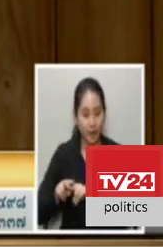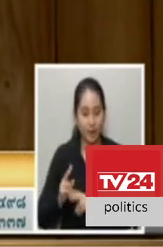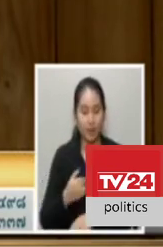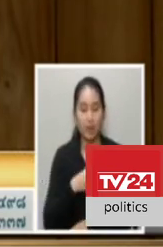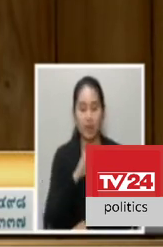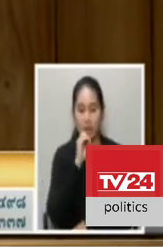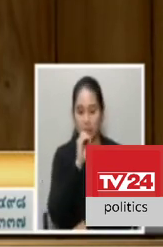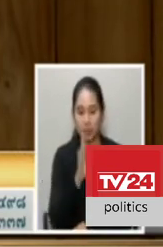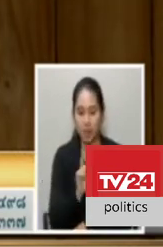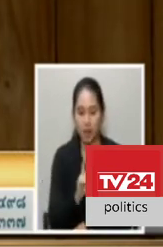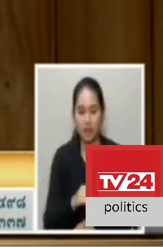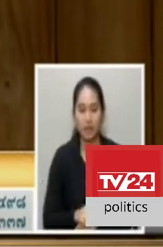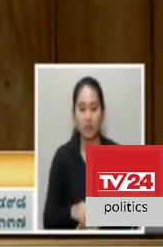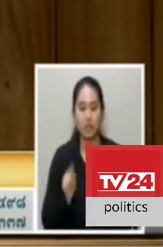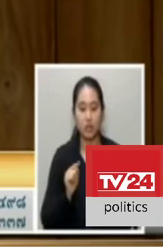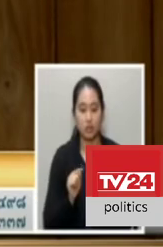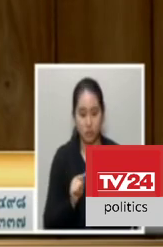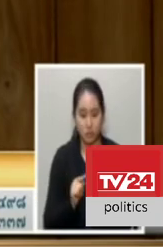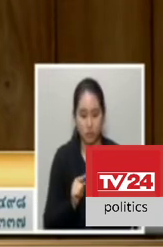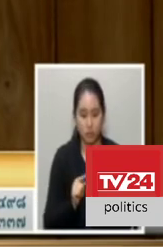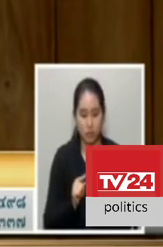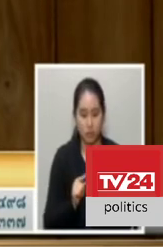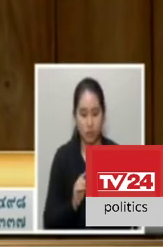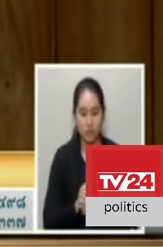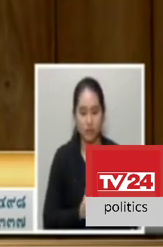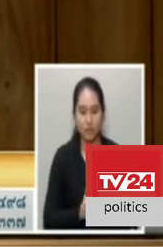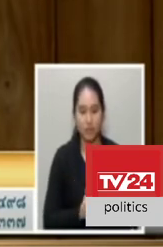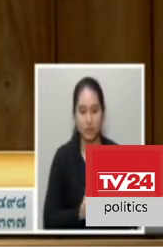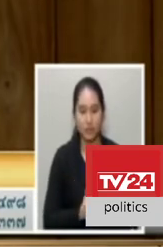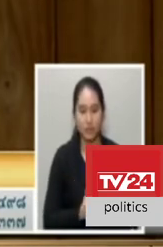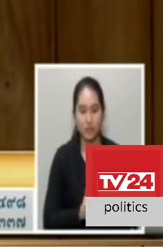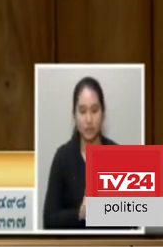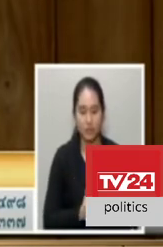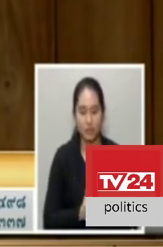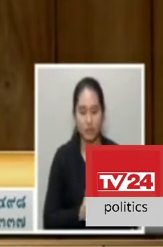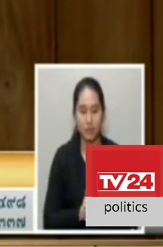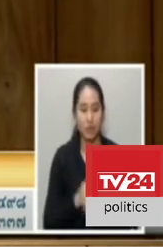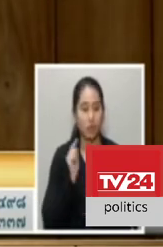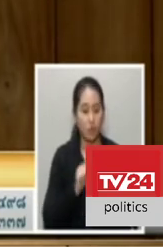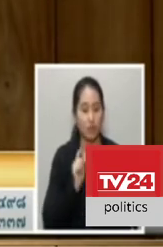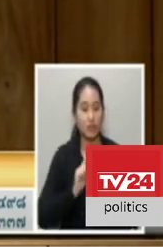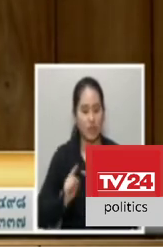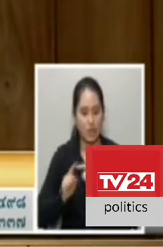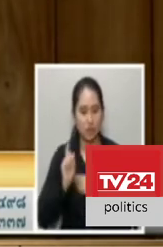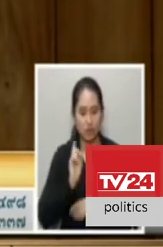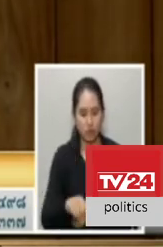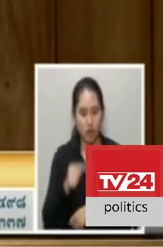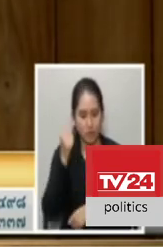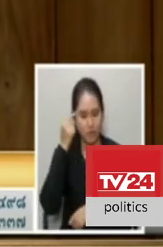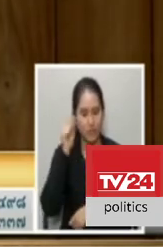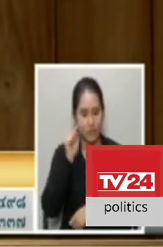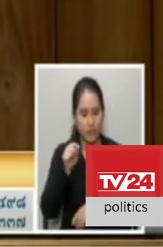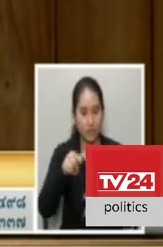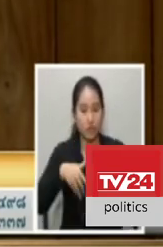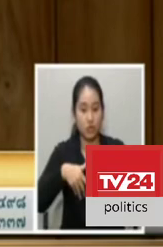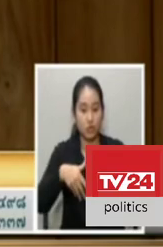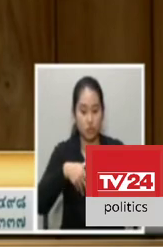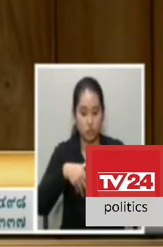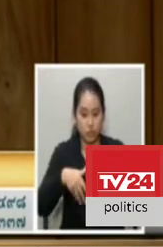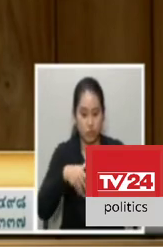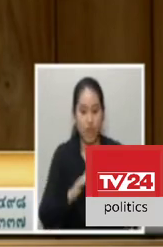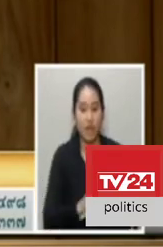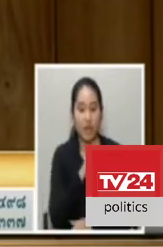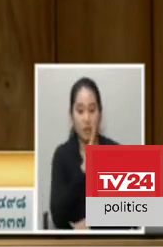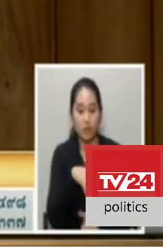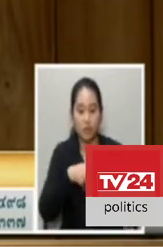านมหาธรรมกันทีว่าหลายเรื่องราวจำเป็นต้องคิดถึงประชาชนนะฮะถ้าประชาชนไม่ได้